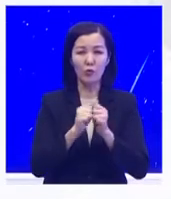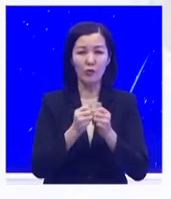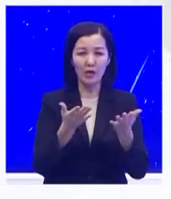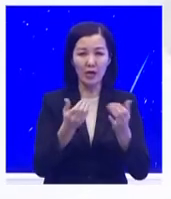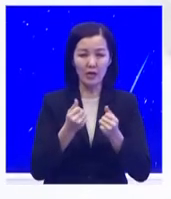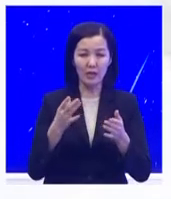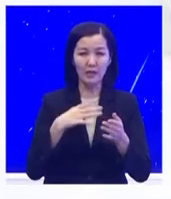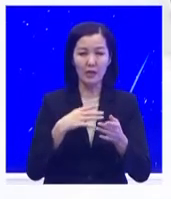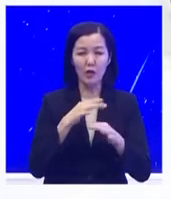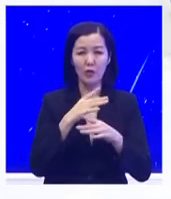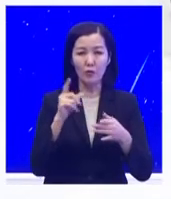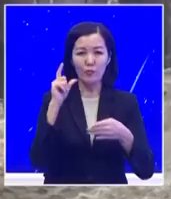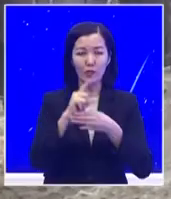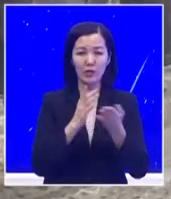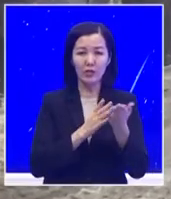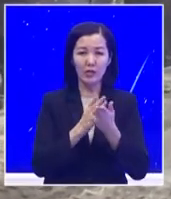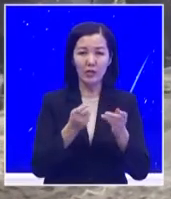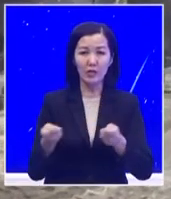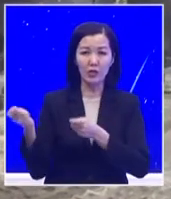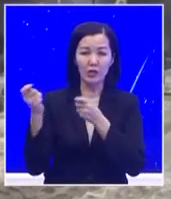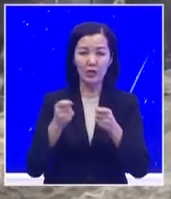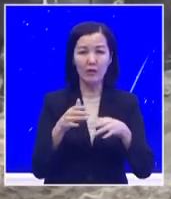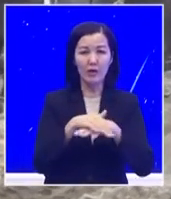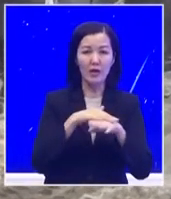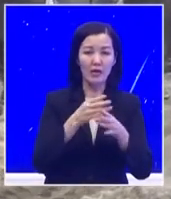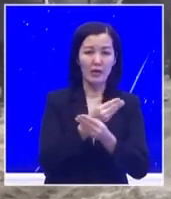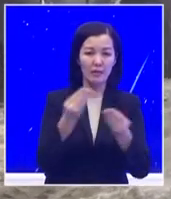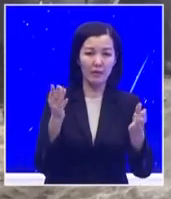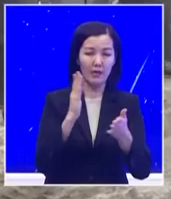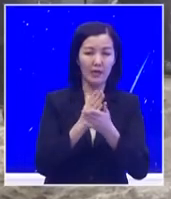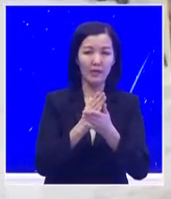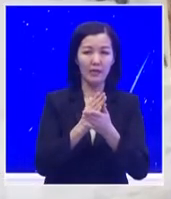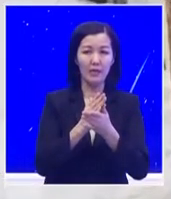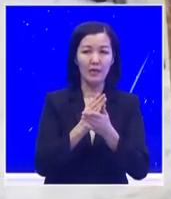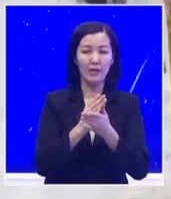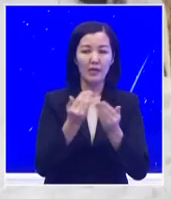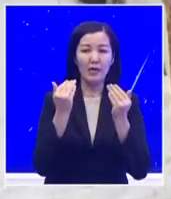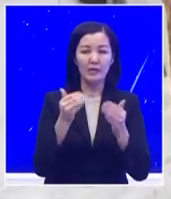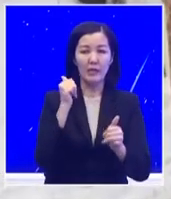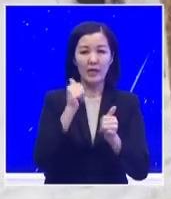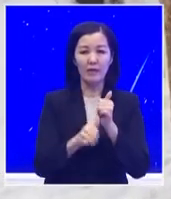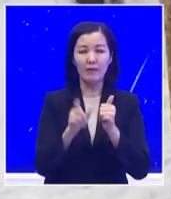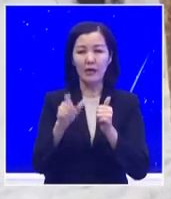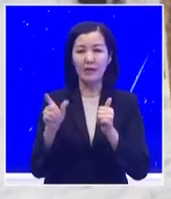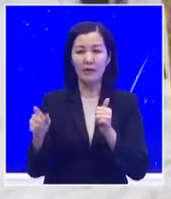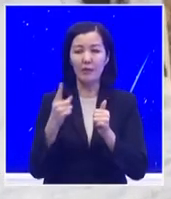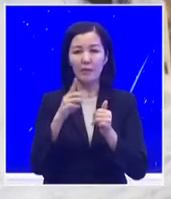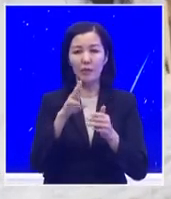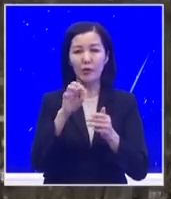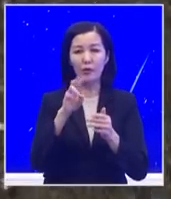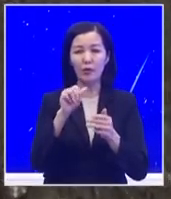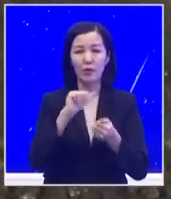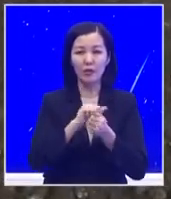Көбі аудандардағы мешіттерге жетіп, одан әрі халыққа таратылмақ. Ал тұйық басына жиналғандардың әрбіріне кемі бір тоннадан